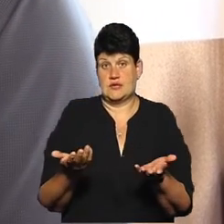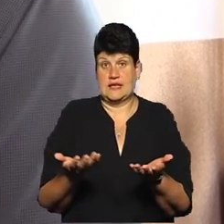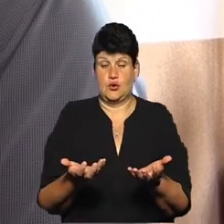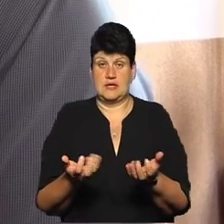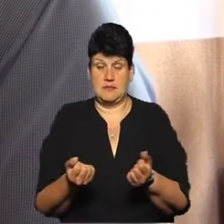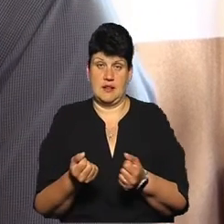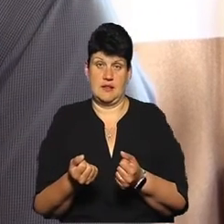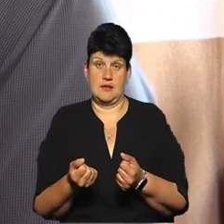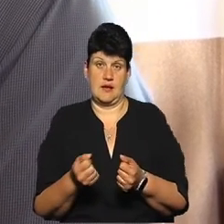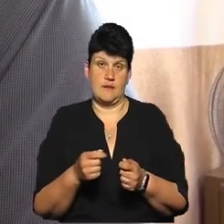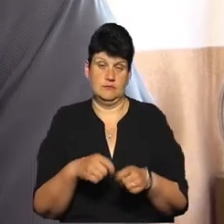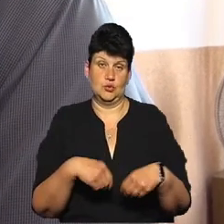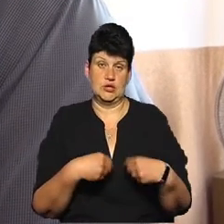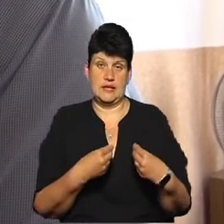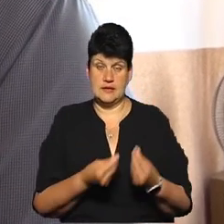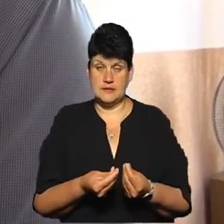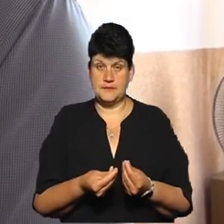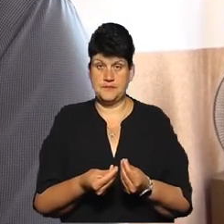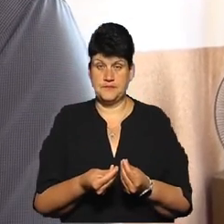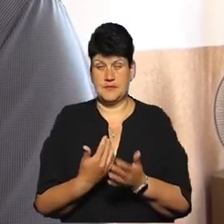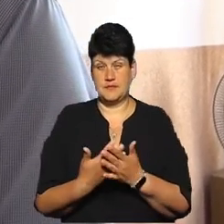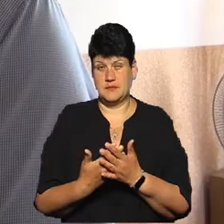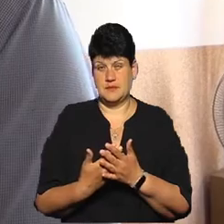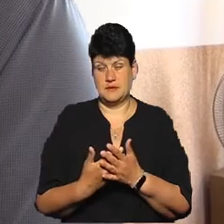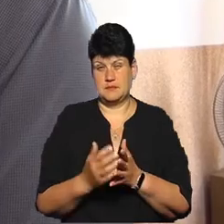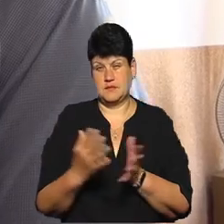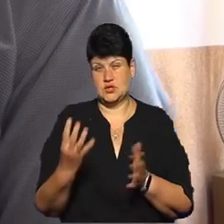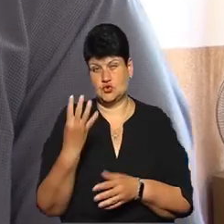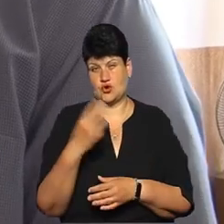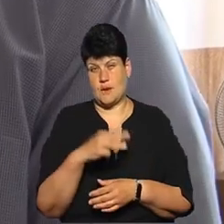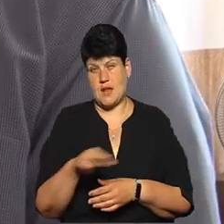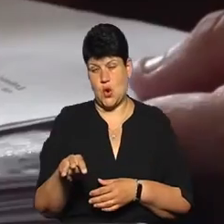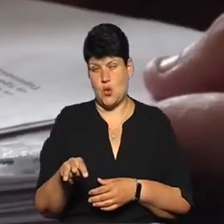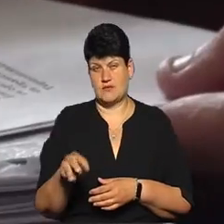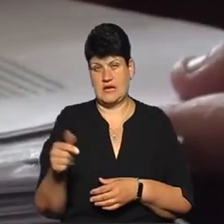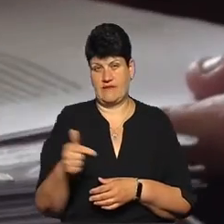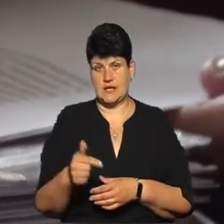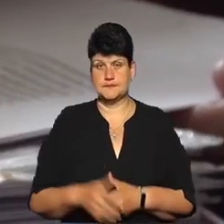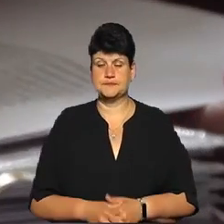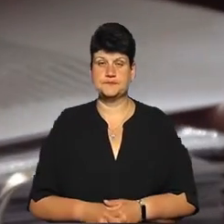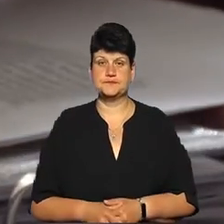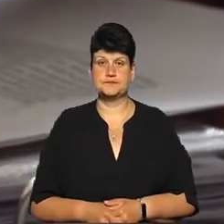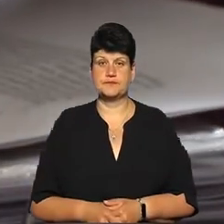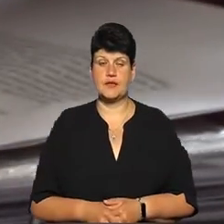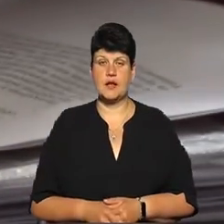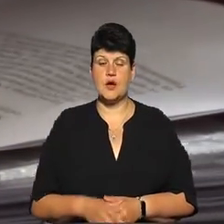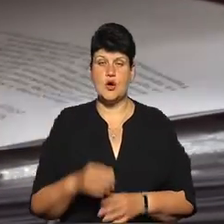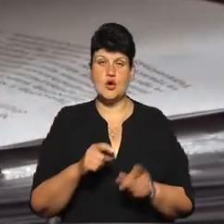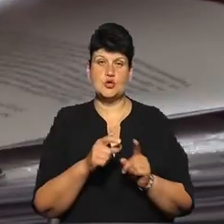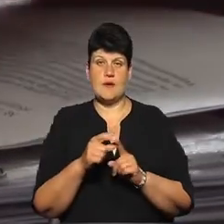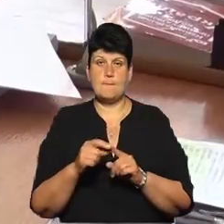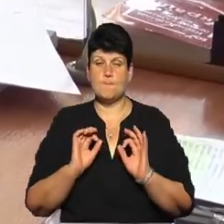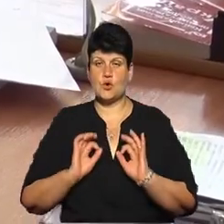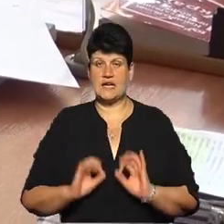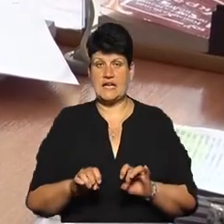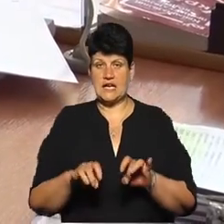благодійні пожертви підозрюваними. Орієнтовно там було більше 4 мільйонів гривень. За словами прокурора, рішення про відчуження